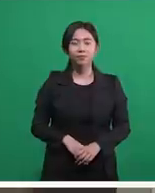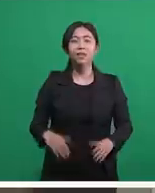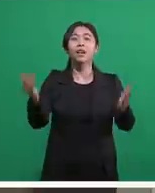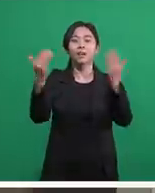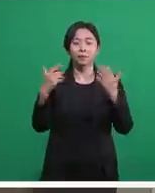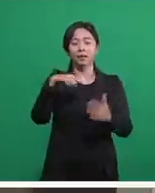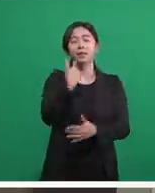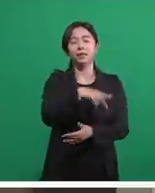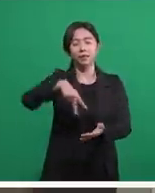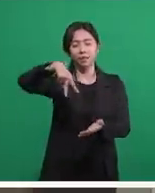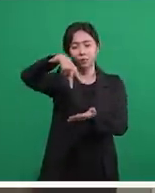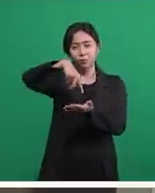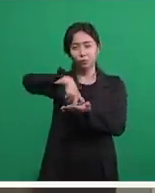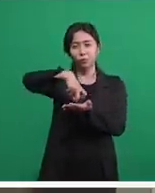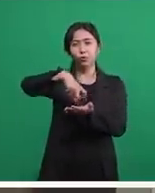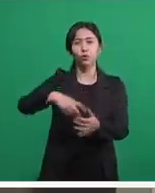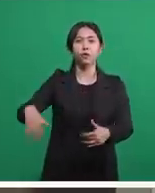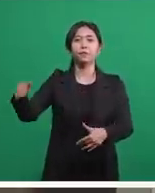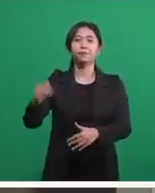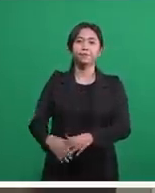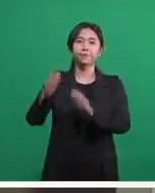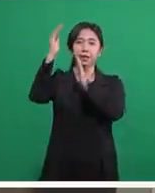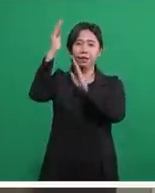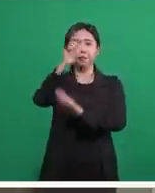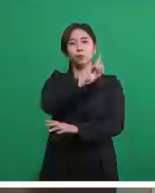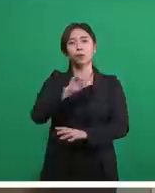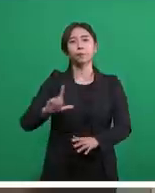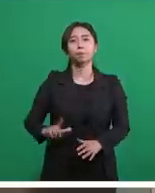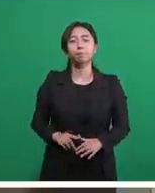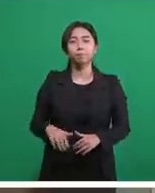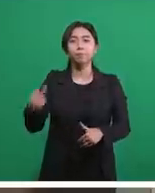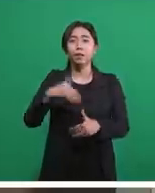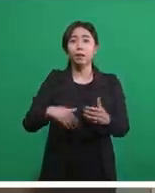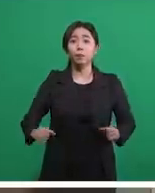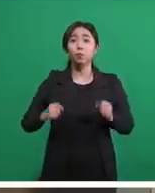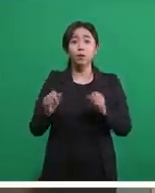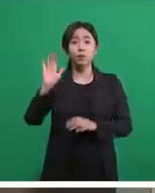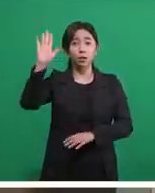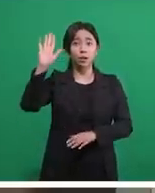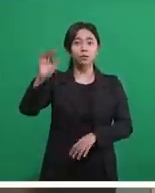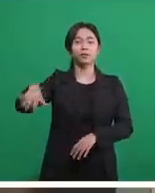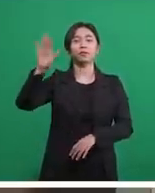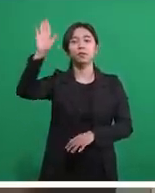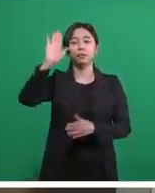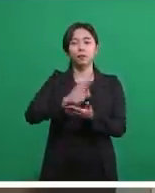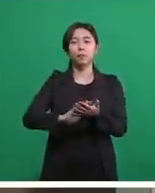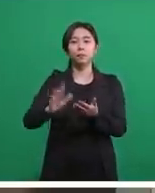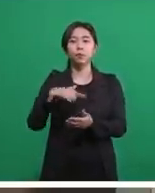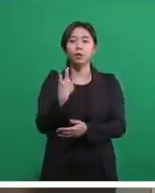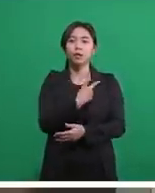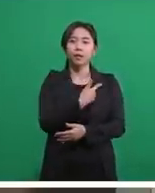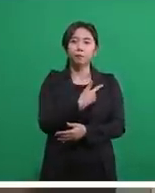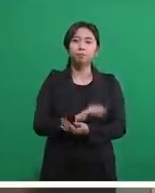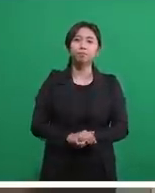marilah kita tunduk di dalam kedaulatan Tuhan. Di dalam kedaulatannya Ia mengampuni kita. Di